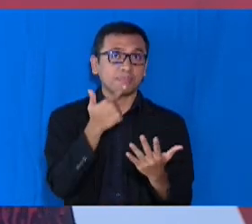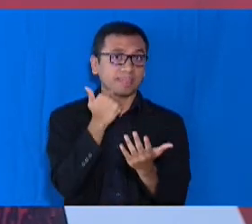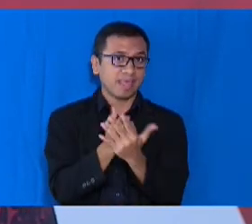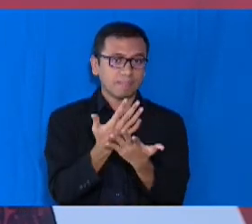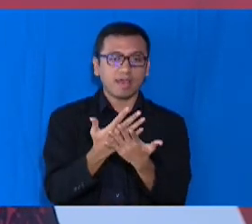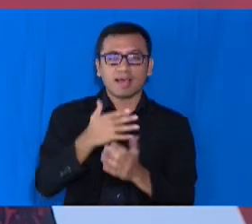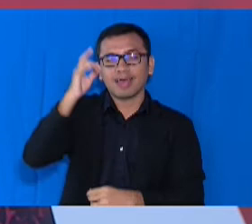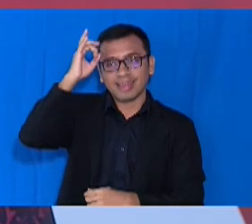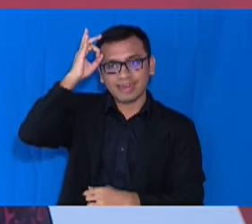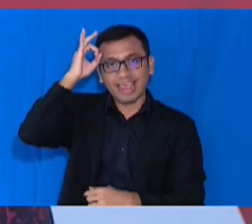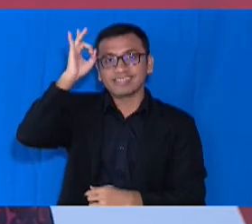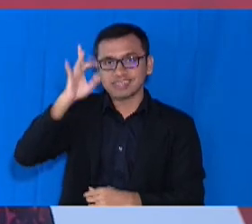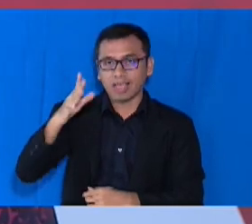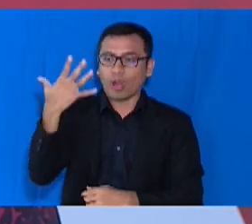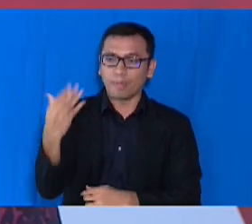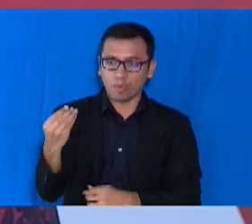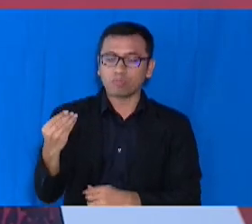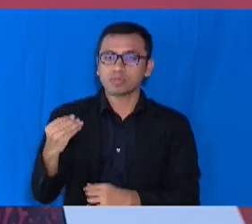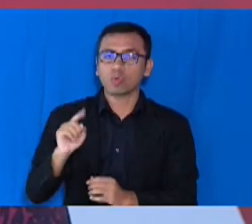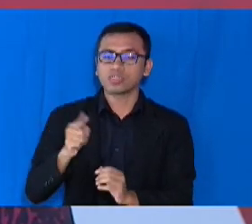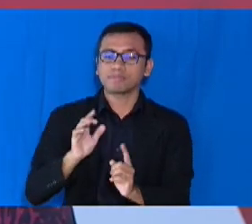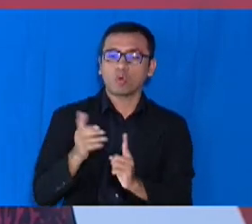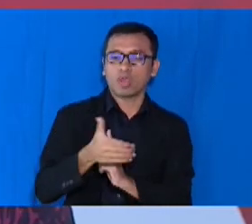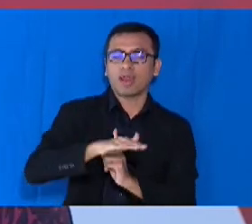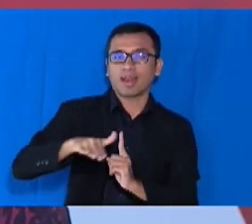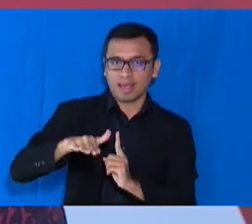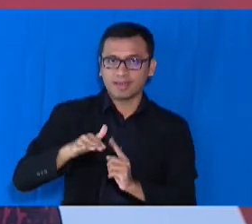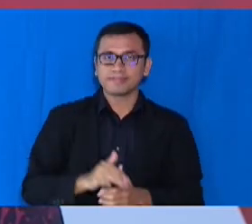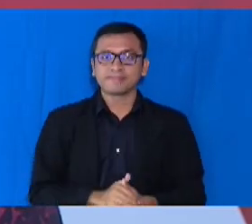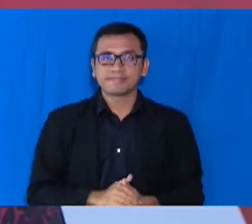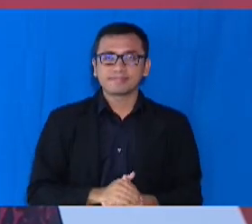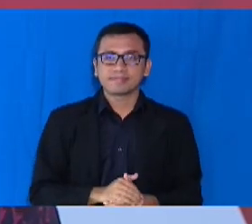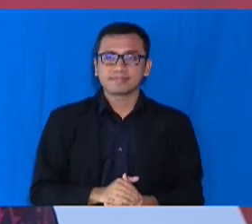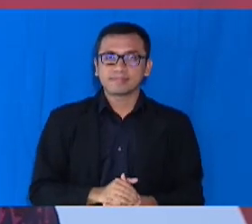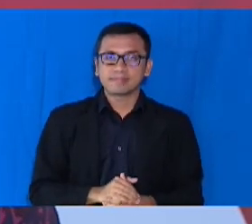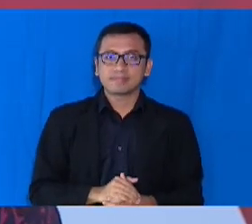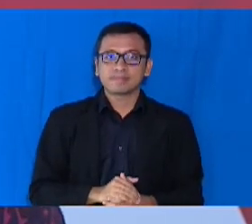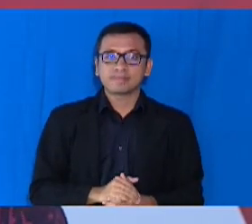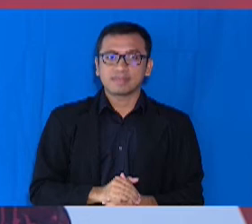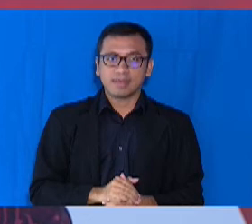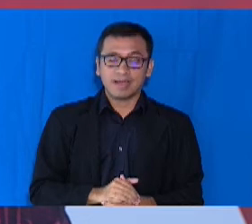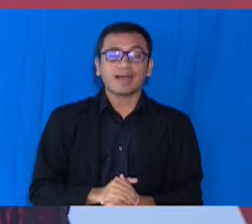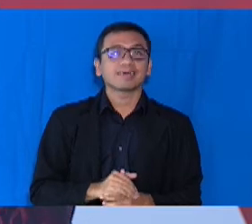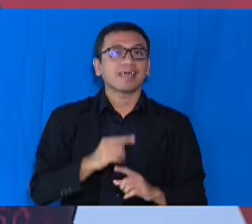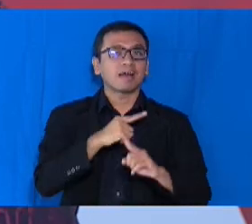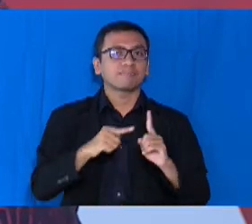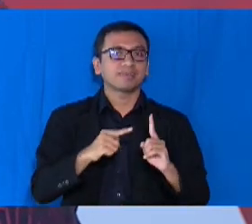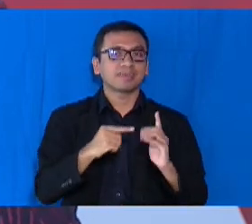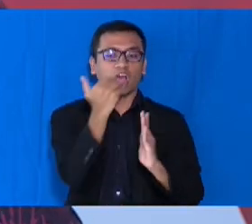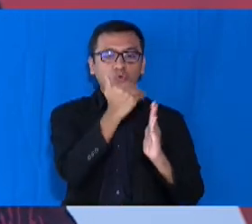mengharapkan keluarga ini benar-benar bisa mendampingi stay at home anak-anak mereka yang